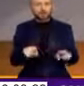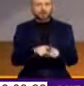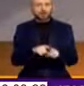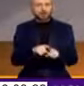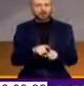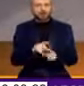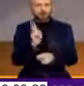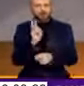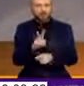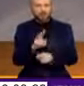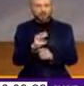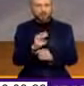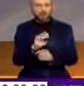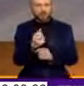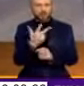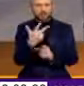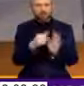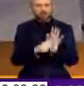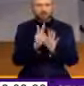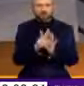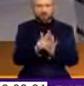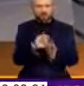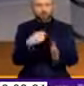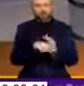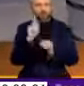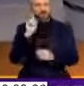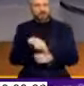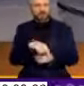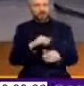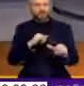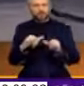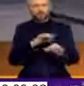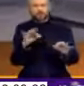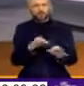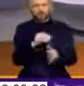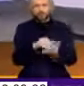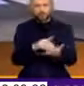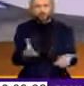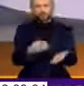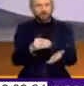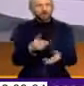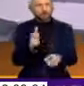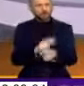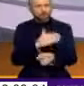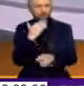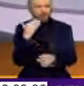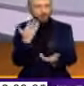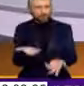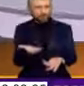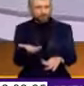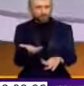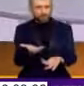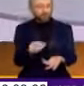маршруті 1362, тому що ви знаєте, що вічливість вона нічого не коштує, але вартує дуже багато. І я думаю, що